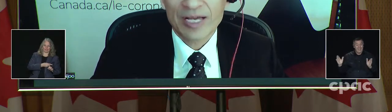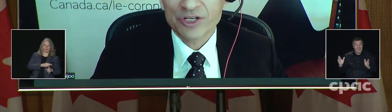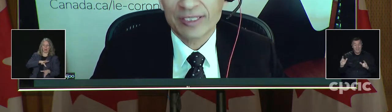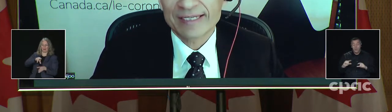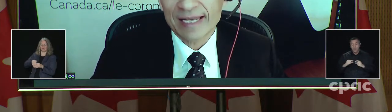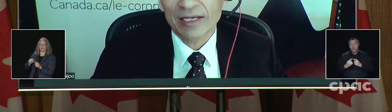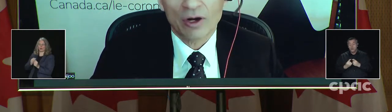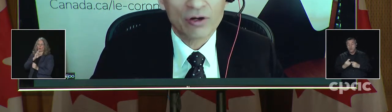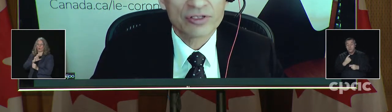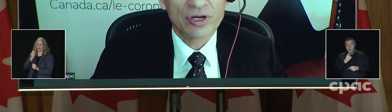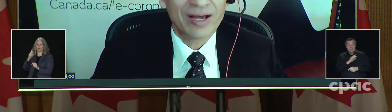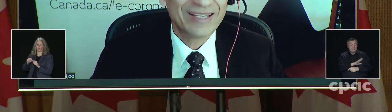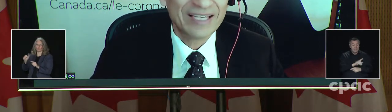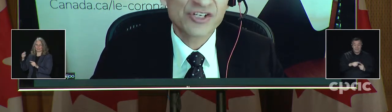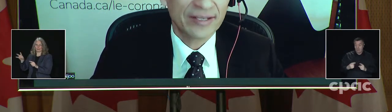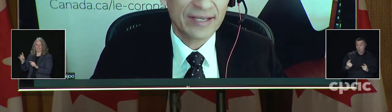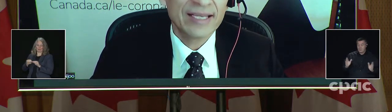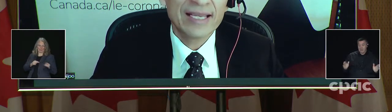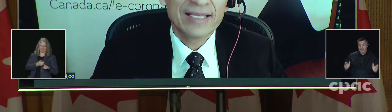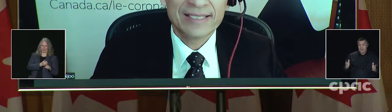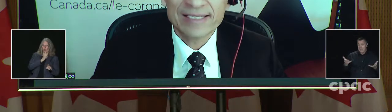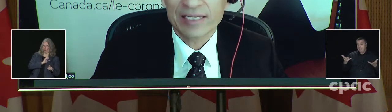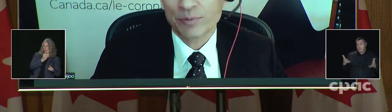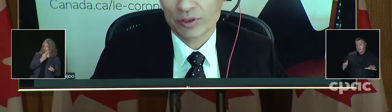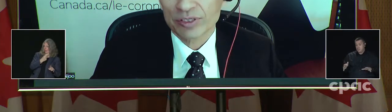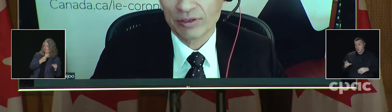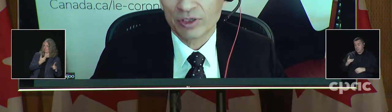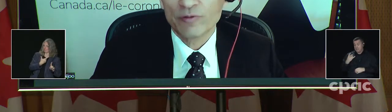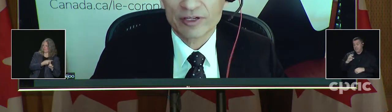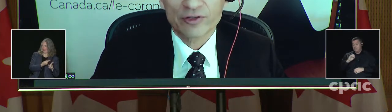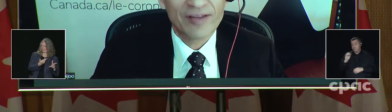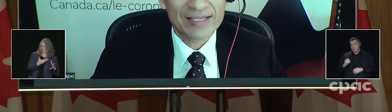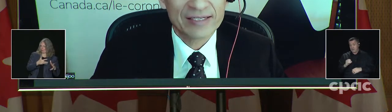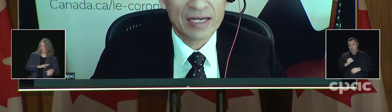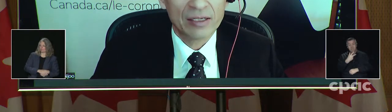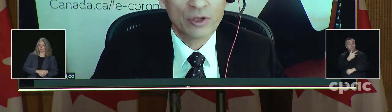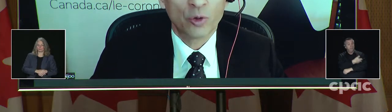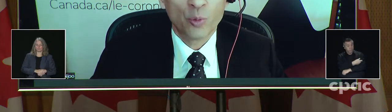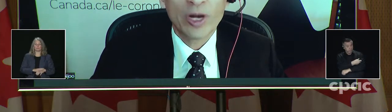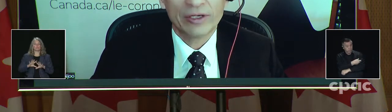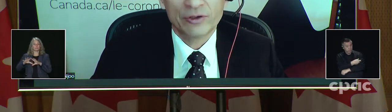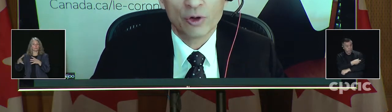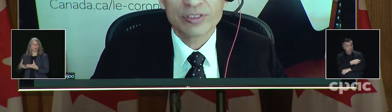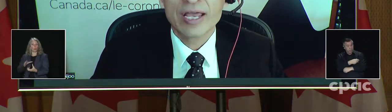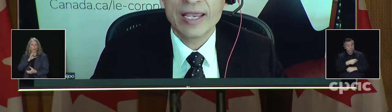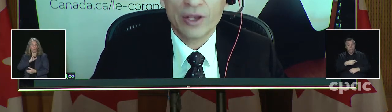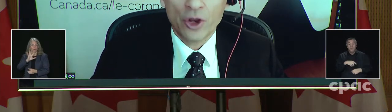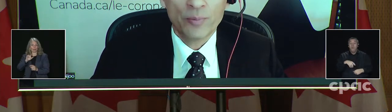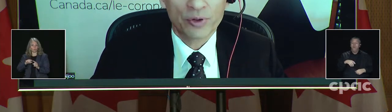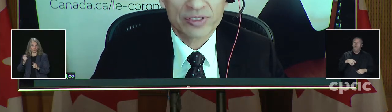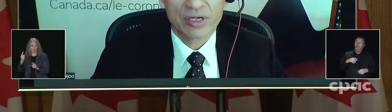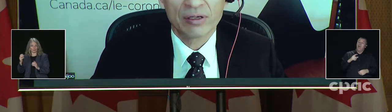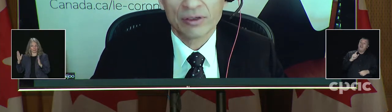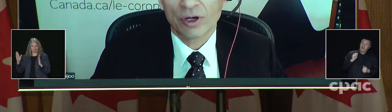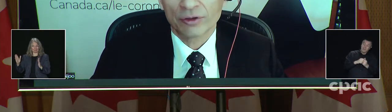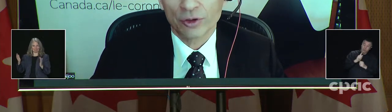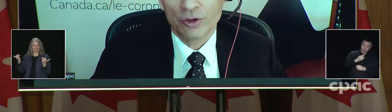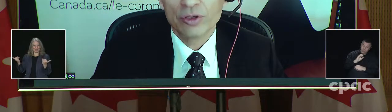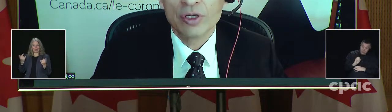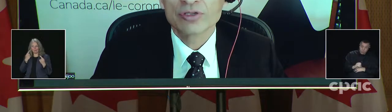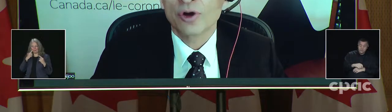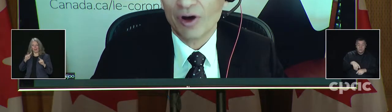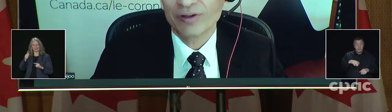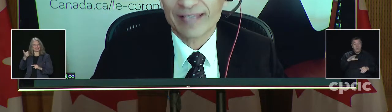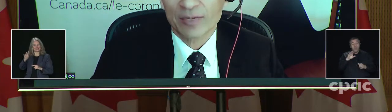groupe âgé de 5 à 11 ans a déjà atteint 17% de couverture vaccinale, dont moins une dose, et 1% d'entre